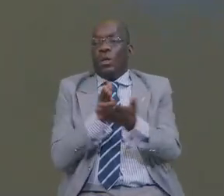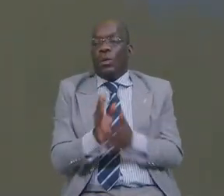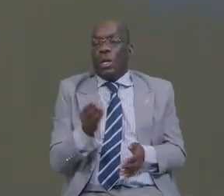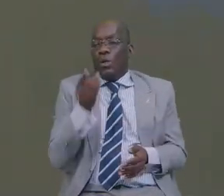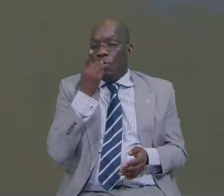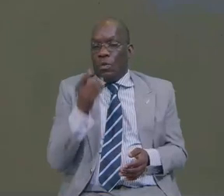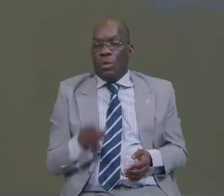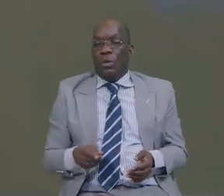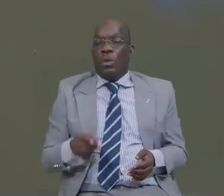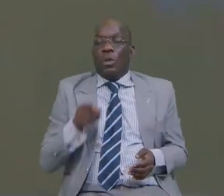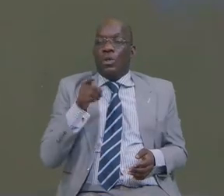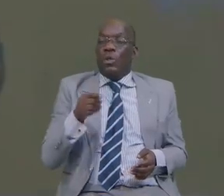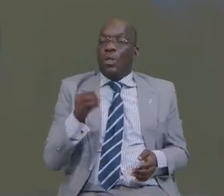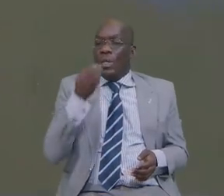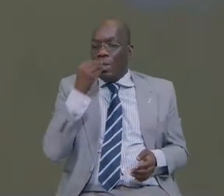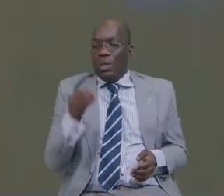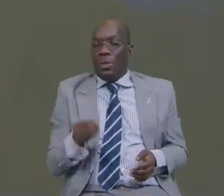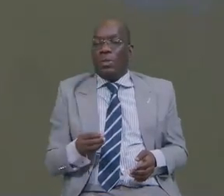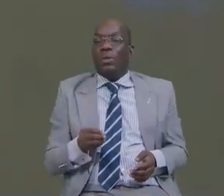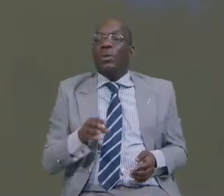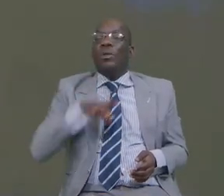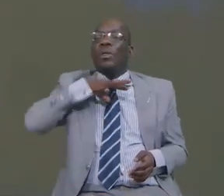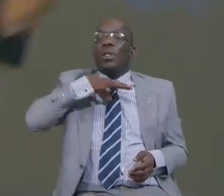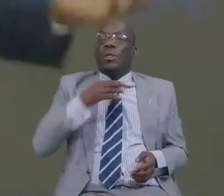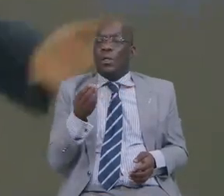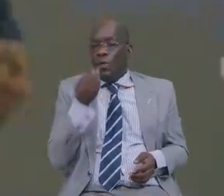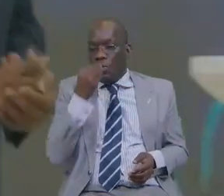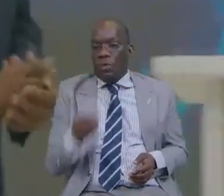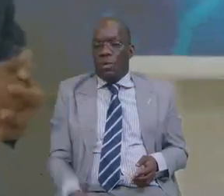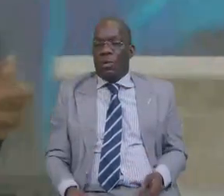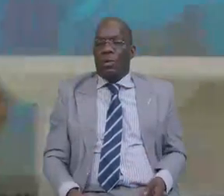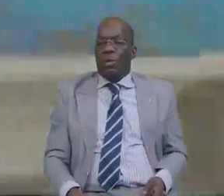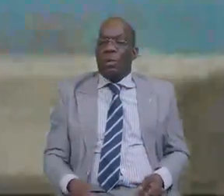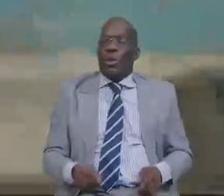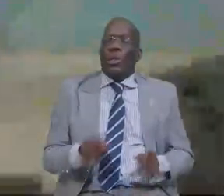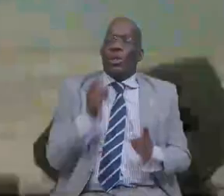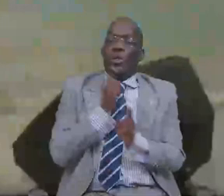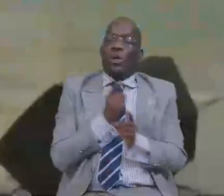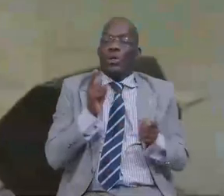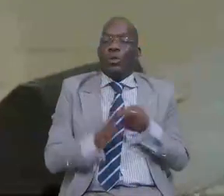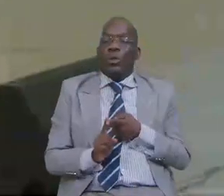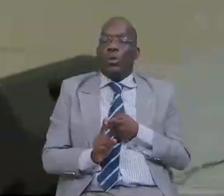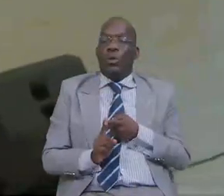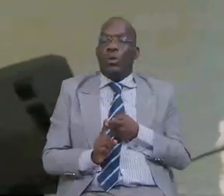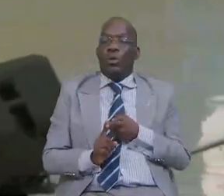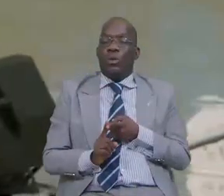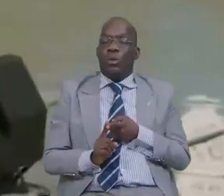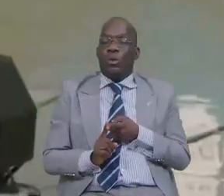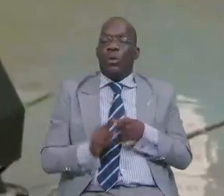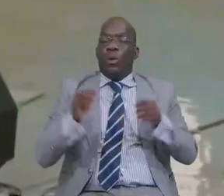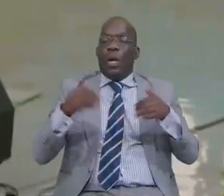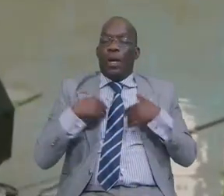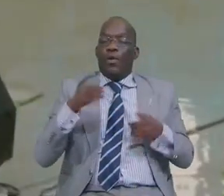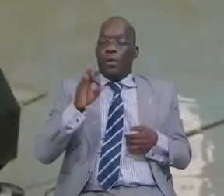tant qu'adulte, il y a des repas, de n'importe quoi. C'est nous